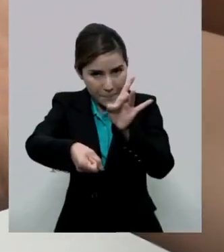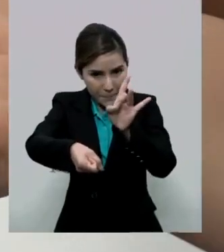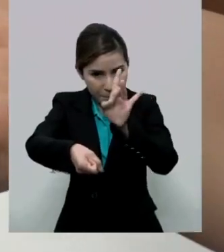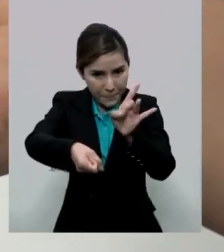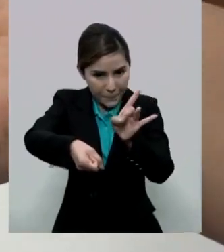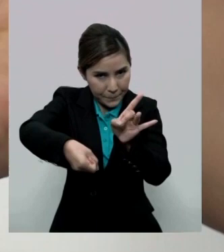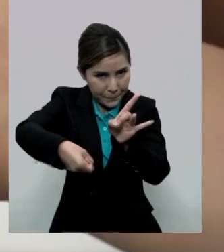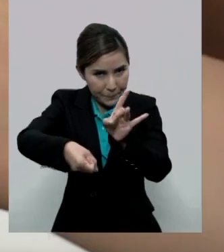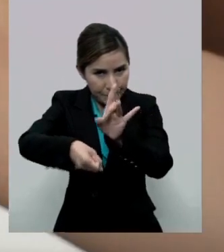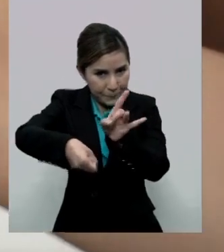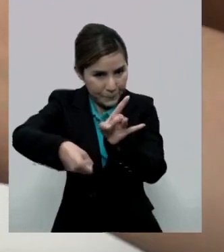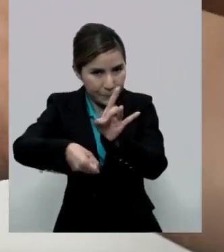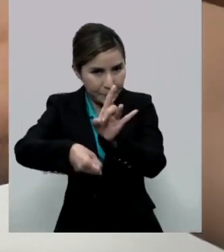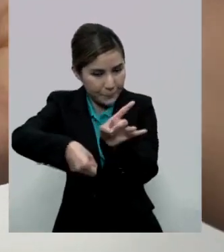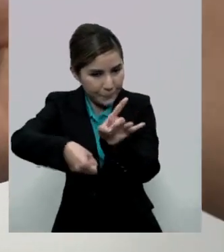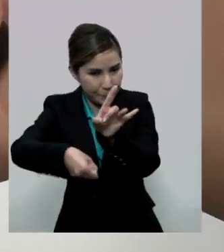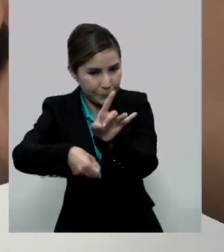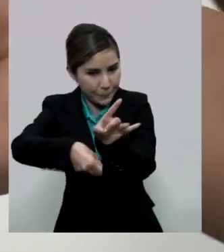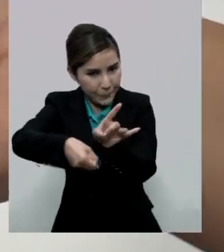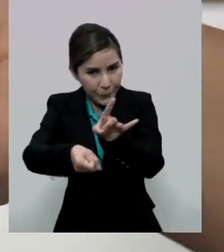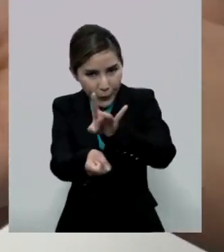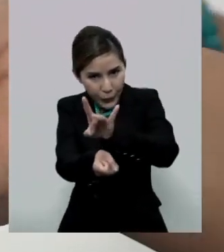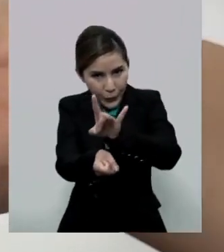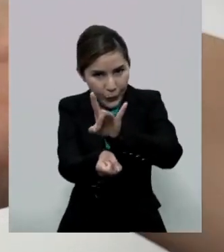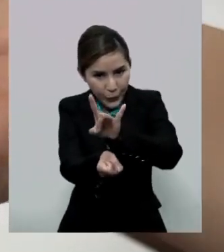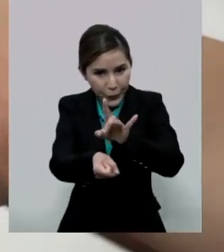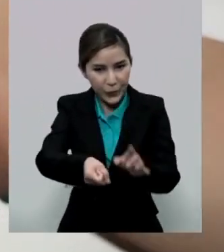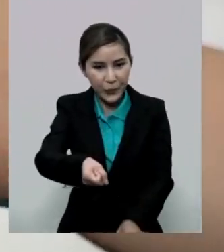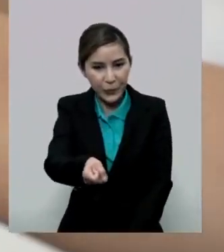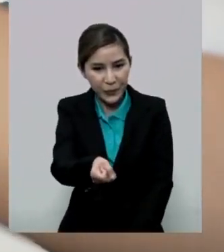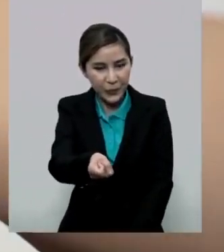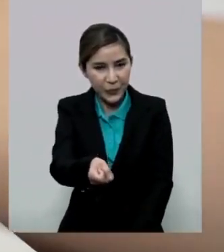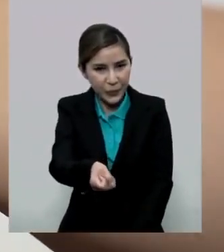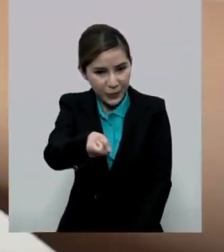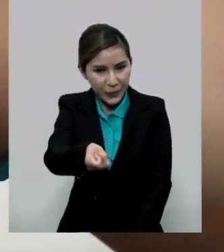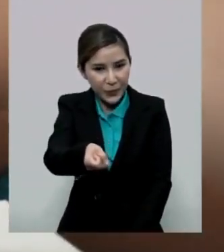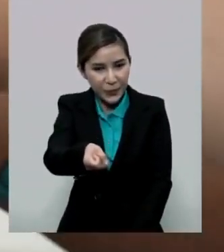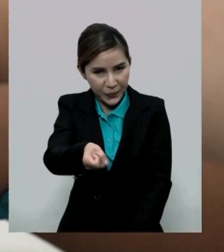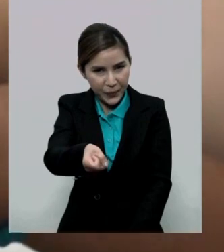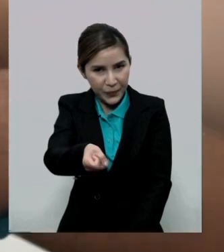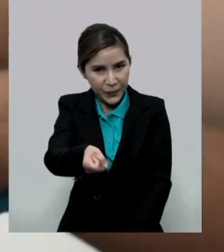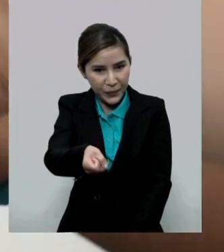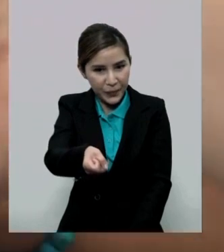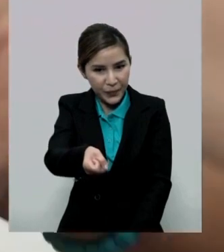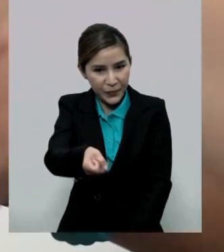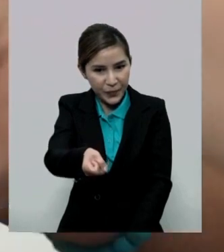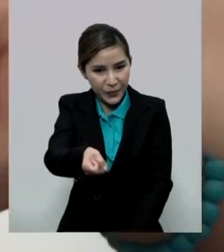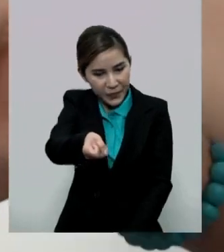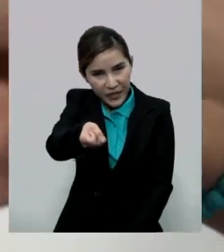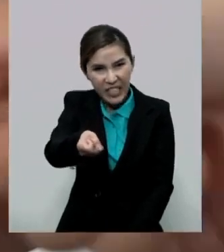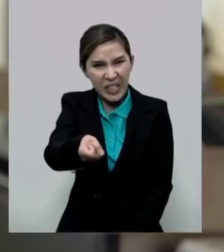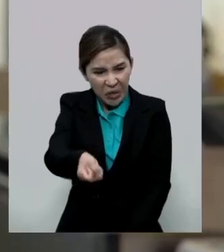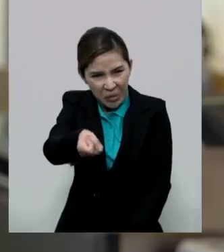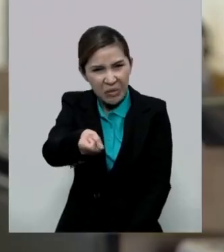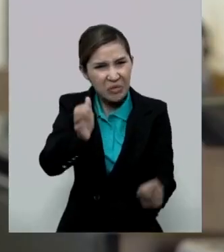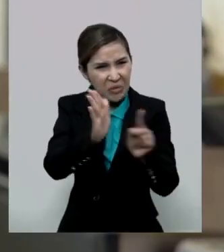ครับ ค่ะ โอเคครับแล้วมาทางขวาครับลงบล็อกมั้ยฮะ ไม่ลงค่ะโอเ